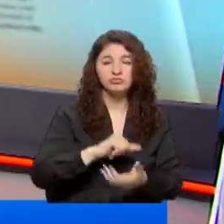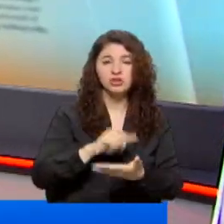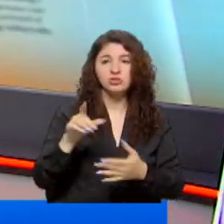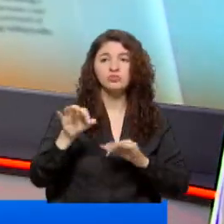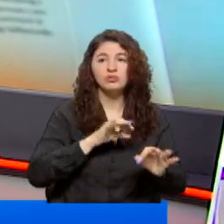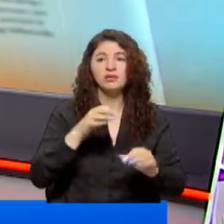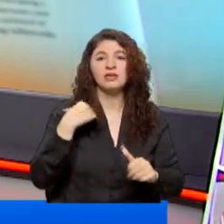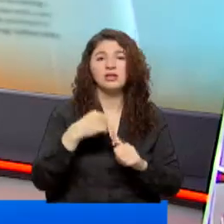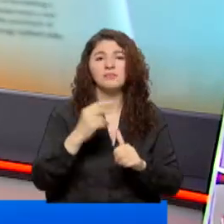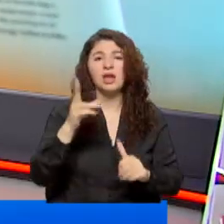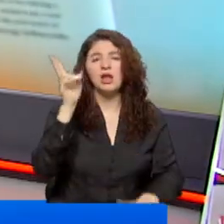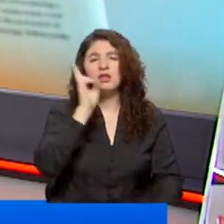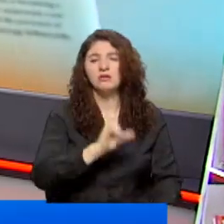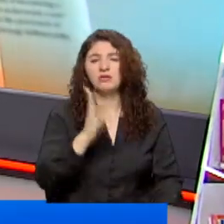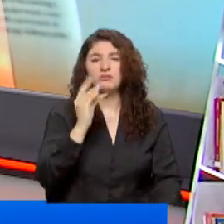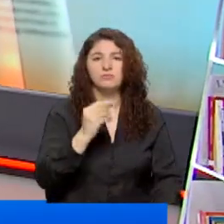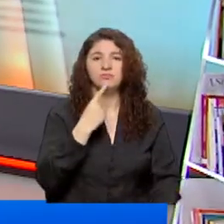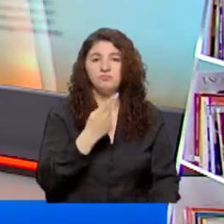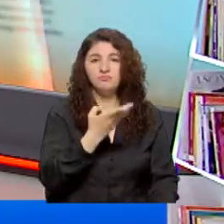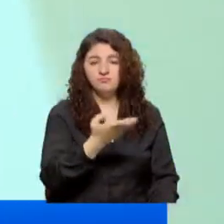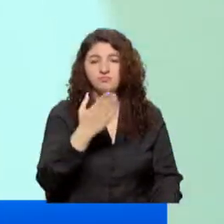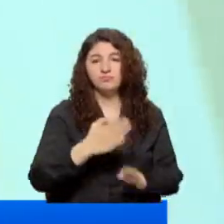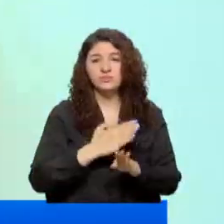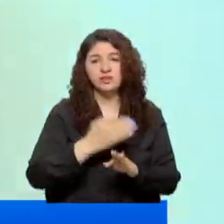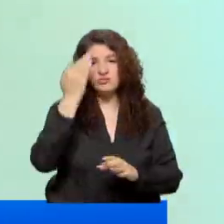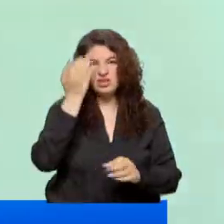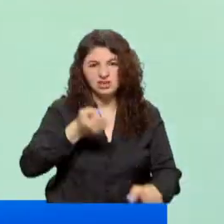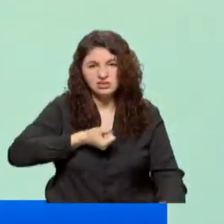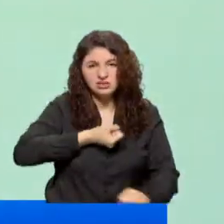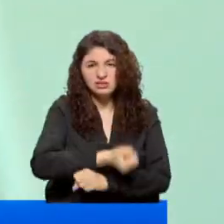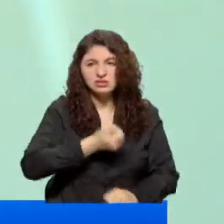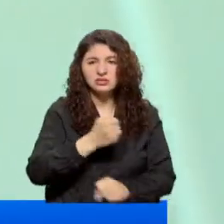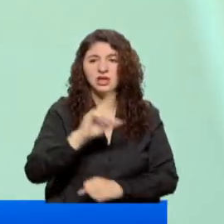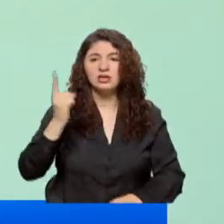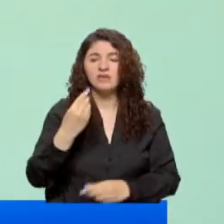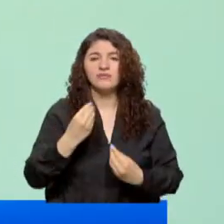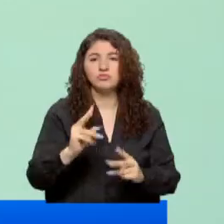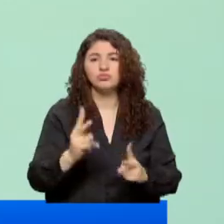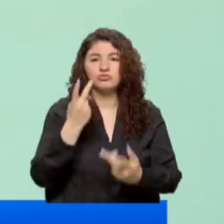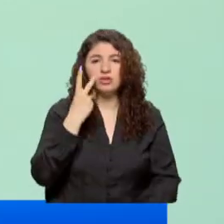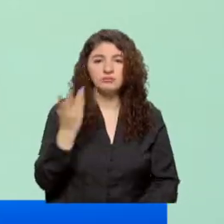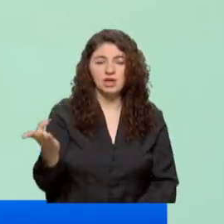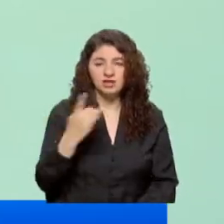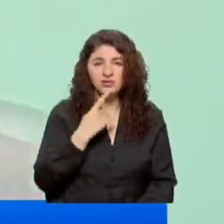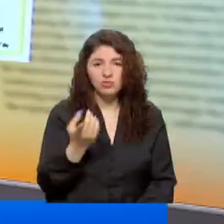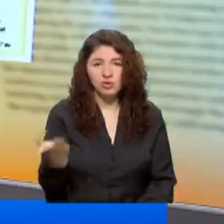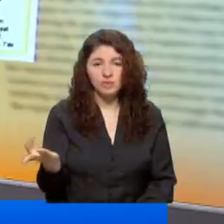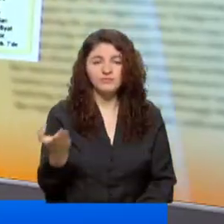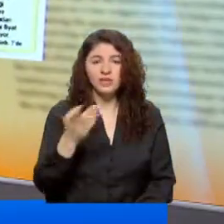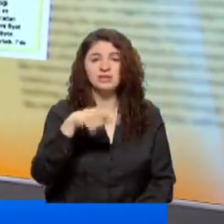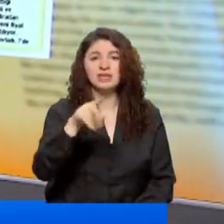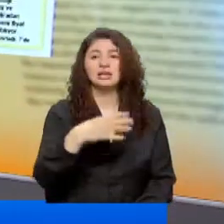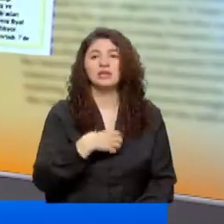Müteahhitler yine servislere Servet katacak vatandaş yoksullukla boğuşurken iktidarın verdiği müjdeye bak deniliyor